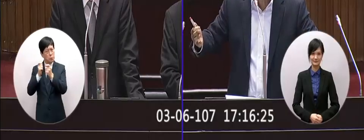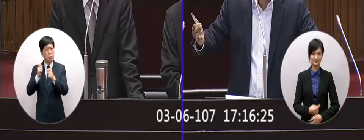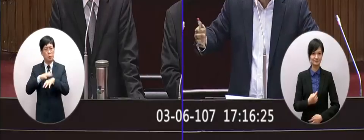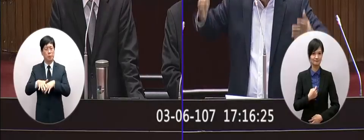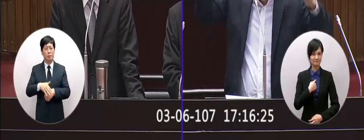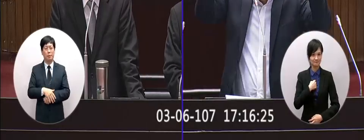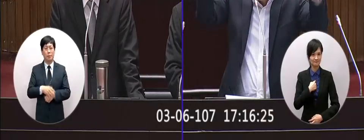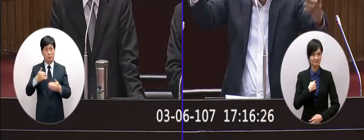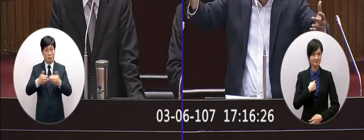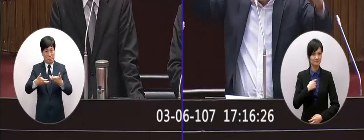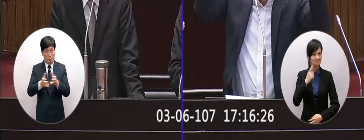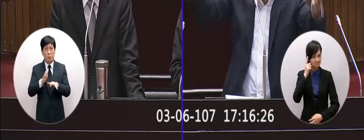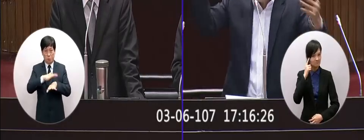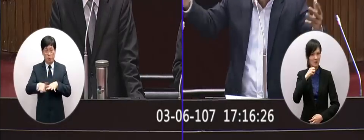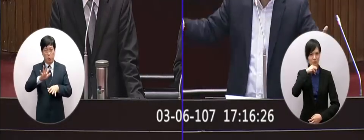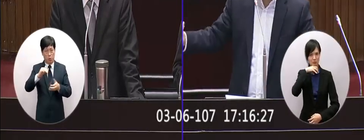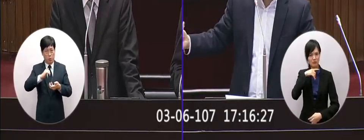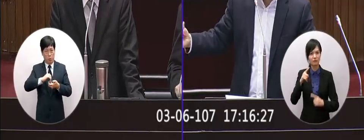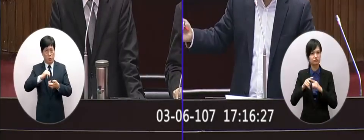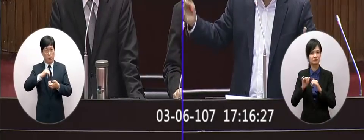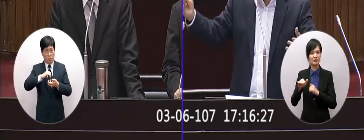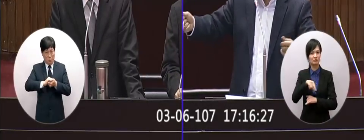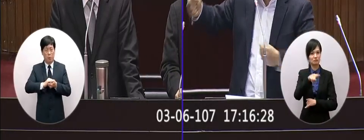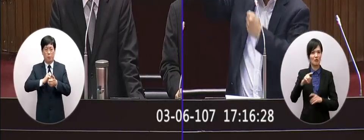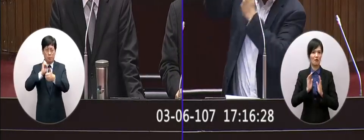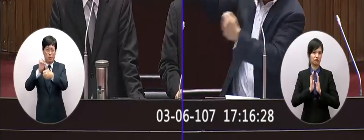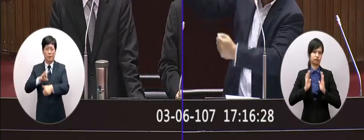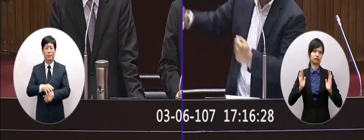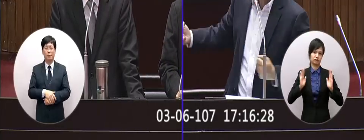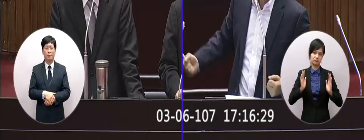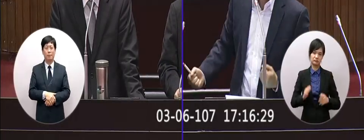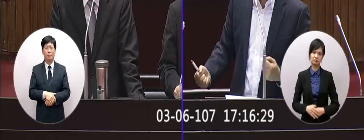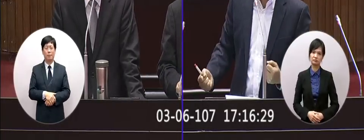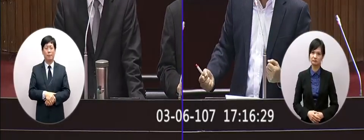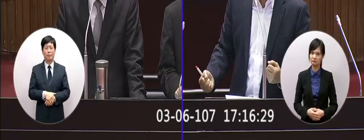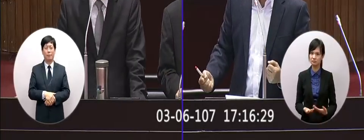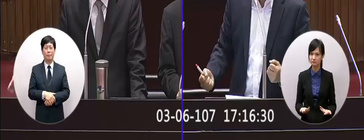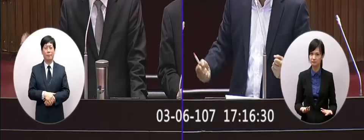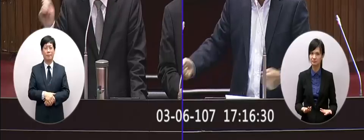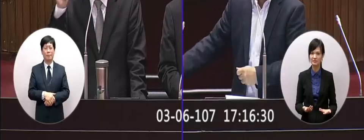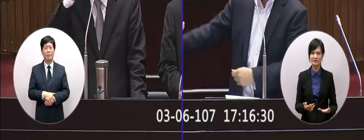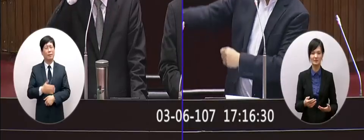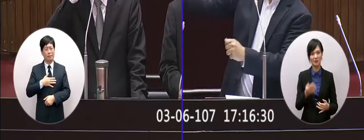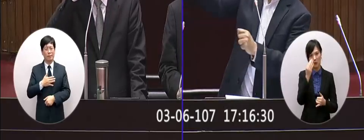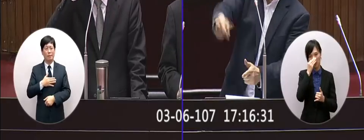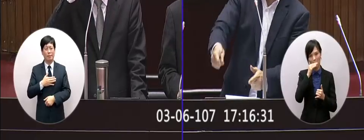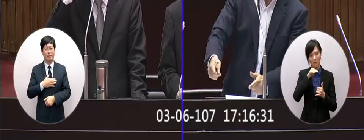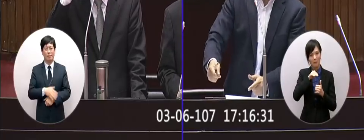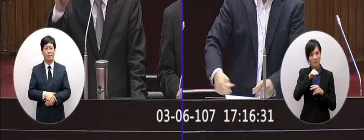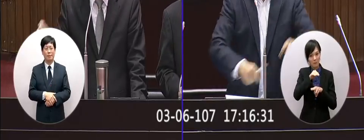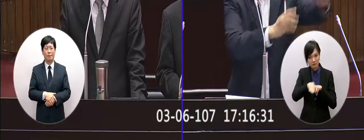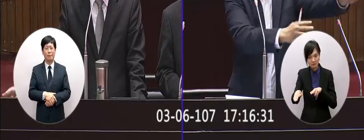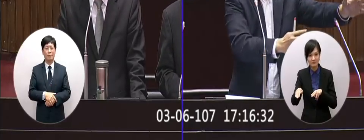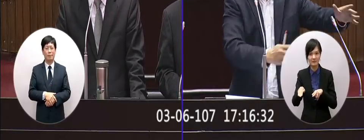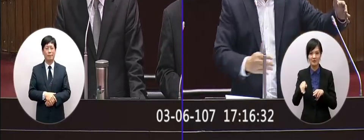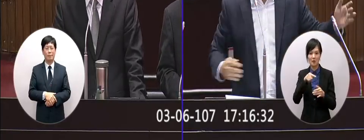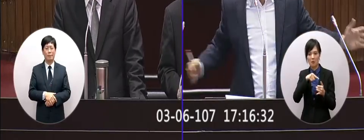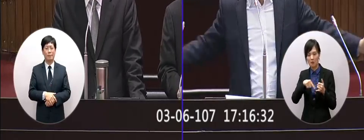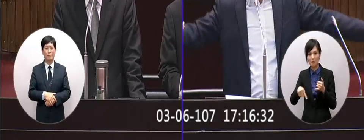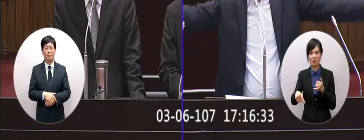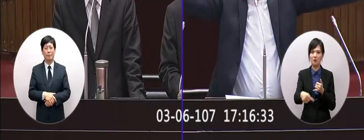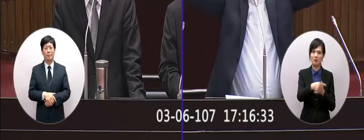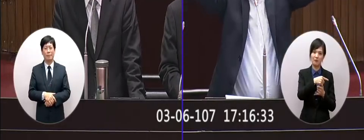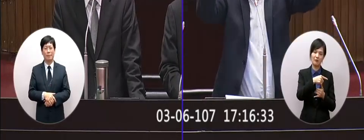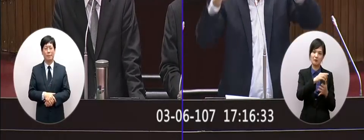别人知影讲哦， 阮屏 东人足大气的啦，唔是阮伫遐咧哀讲，咩无爱阮家来啦，是讲爱为台东来，爱为花莲